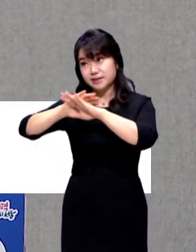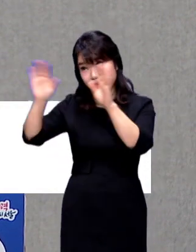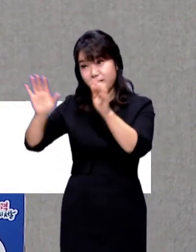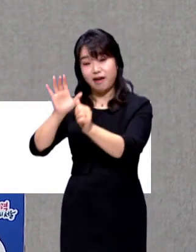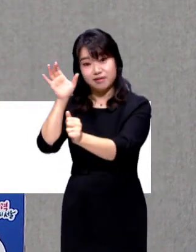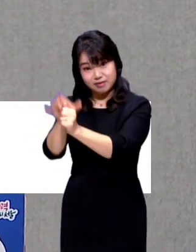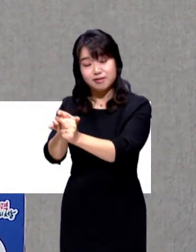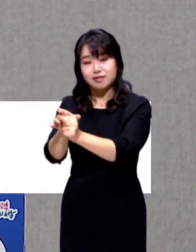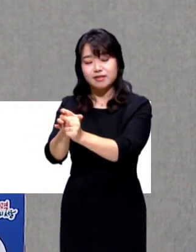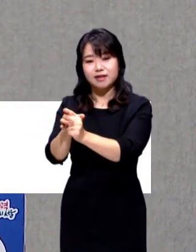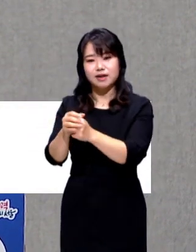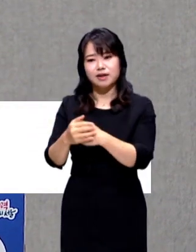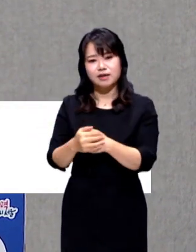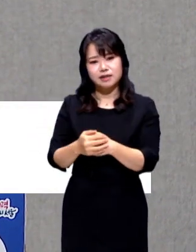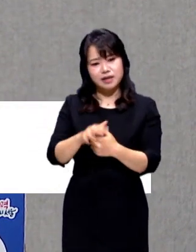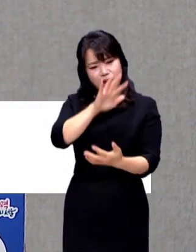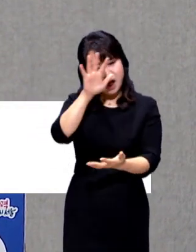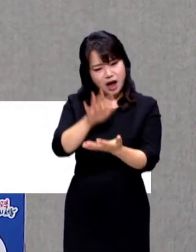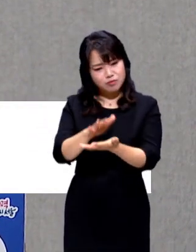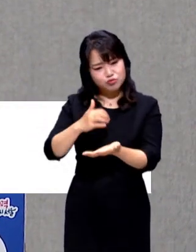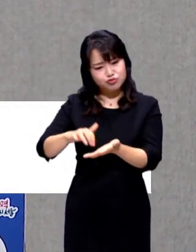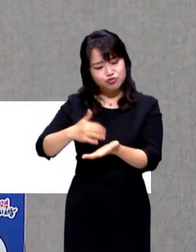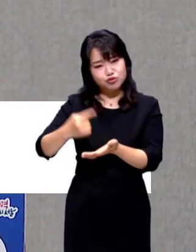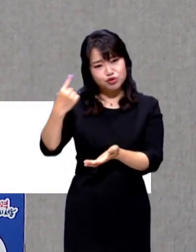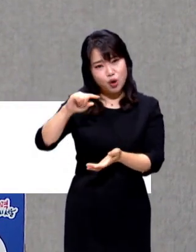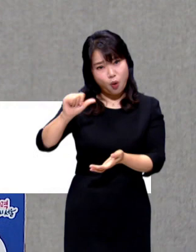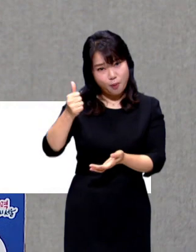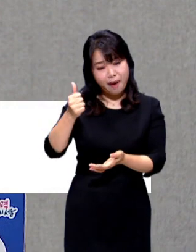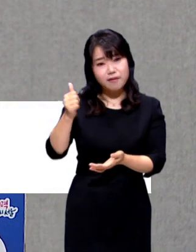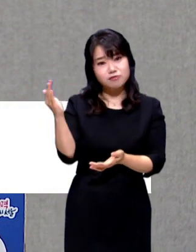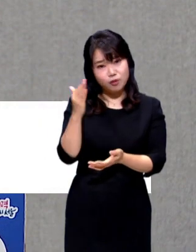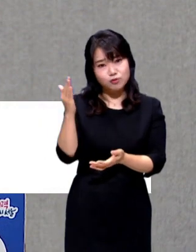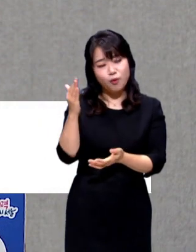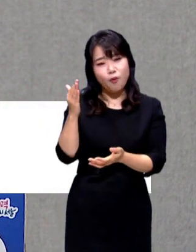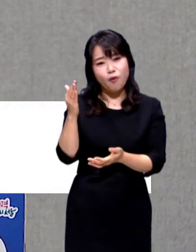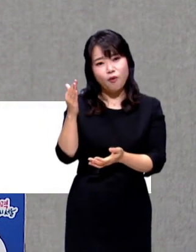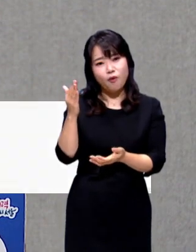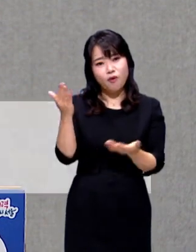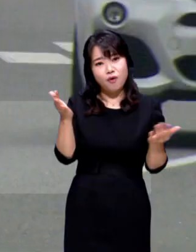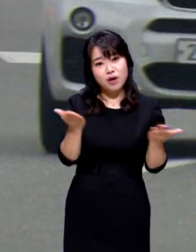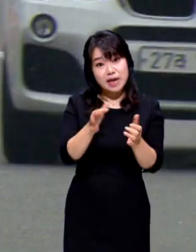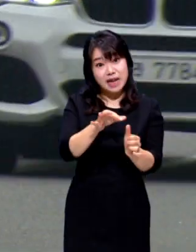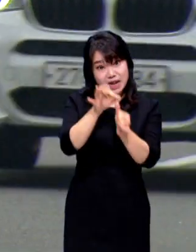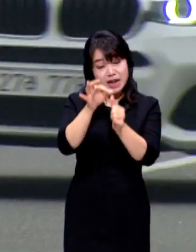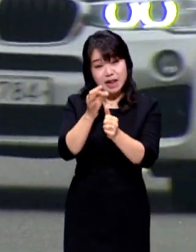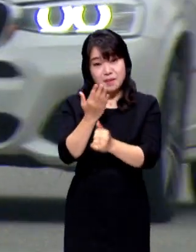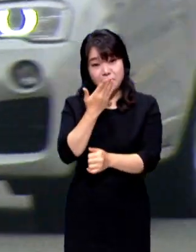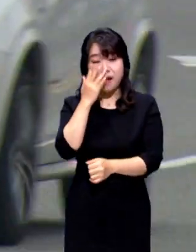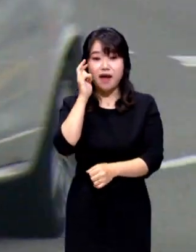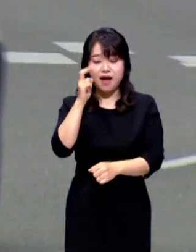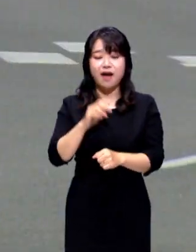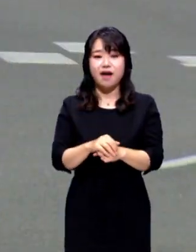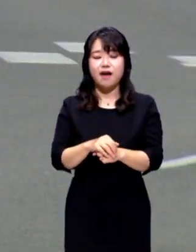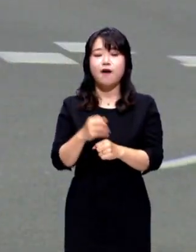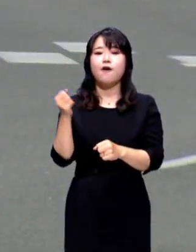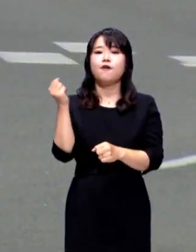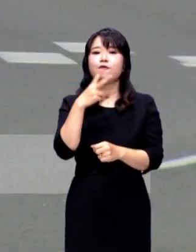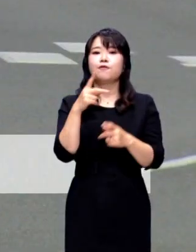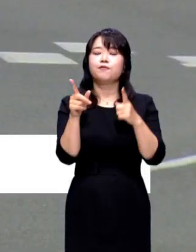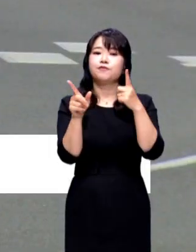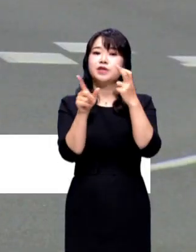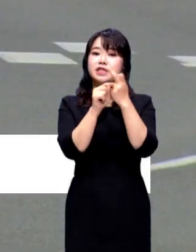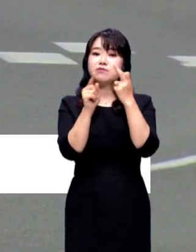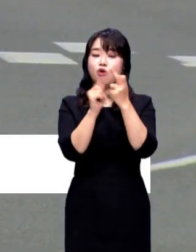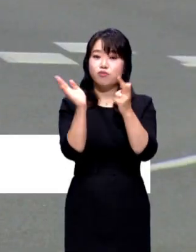편성되면 한 1,500명 정도가 더 나올 거라고 예상이 되고 또 다음 달부터 택시